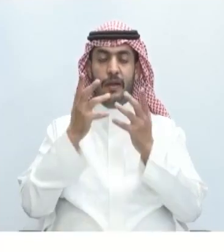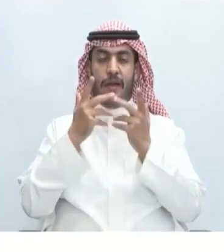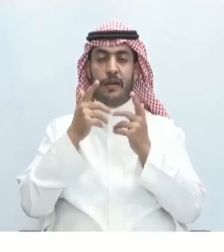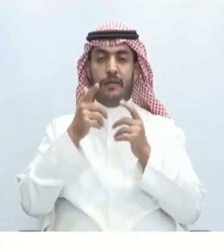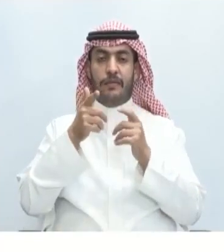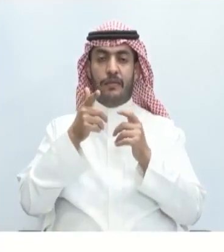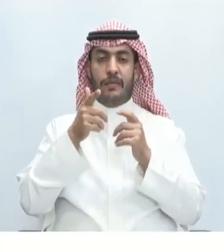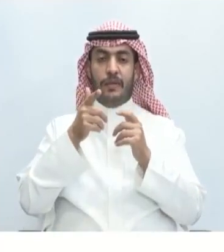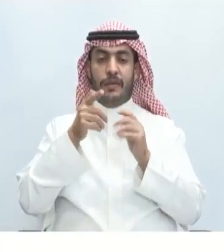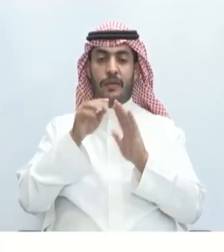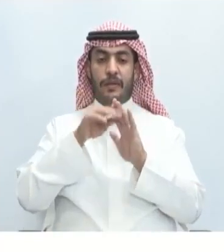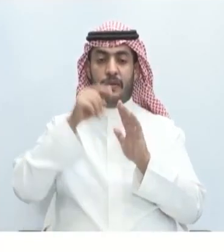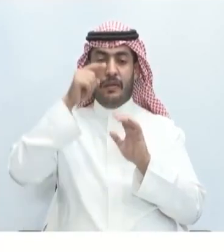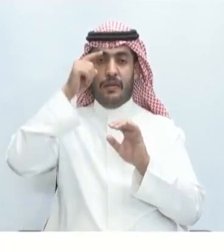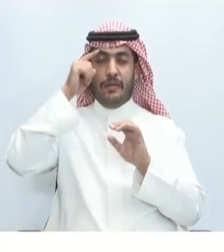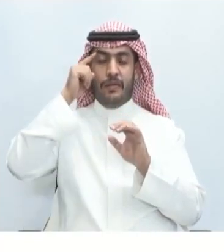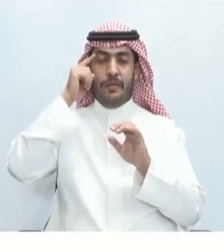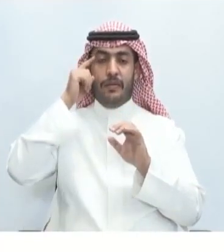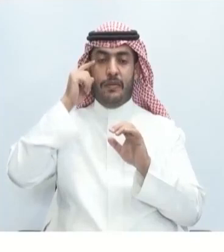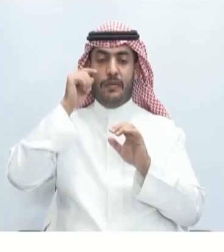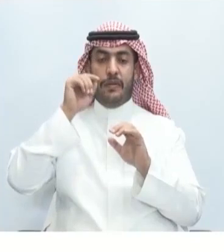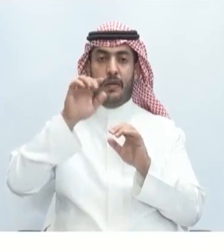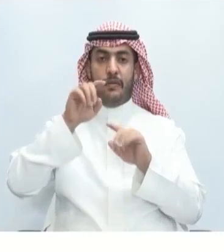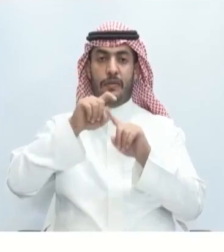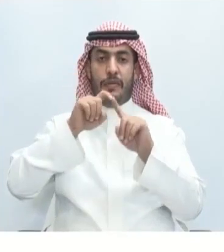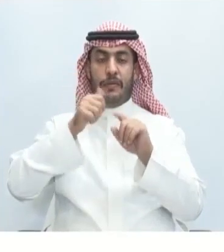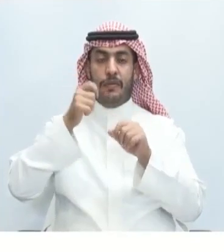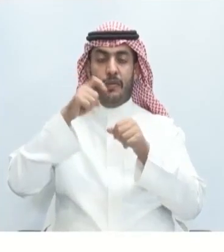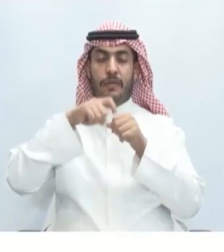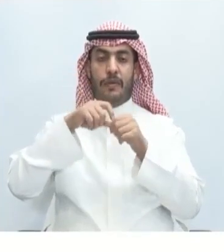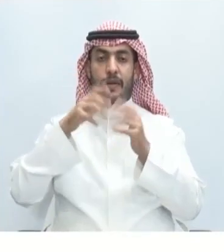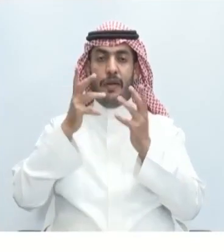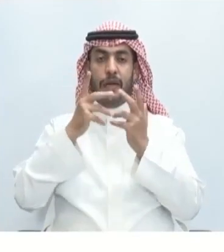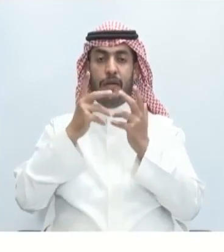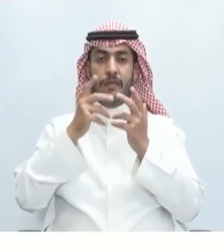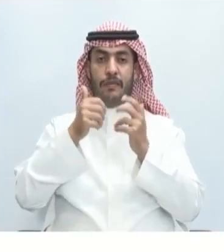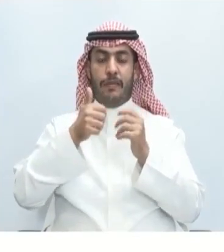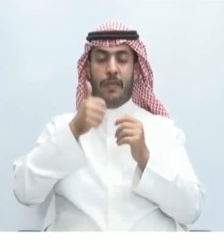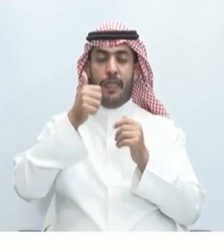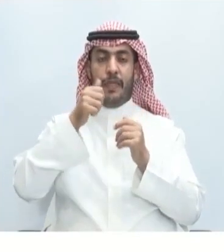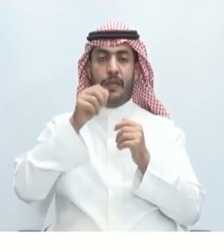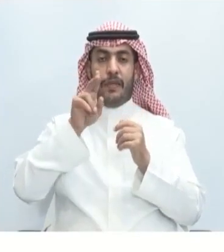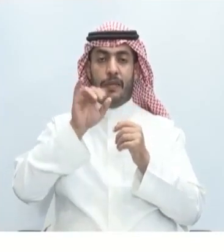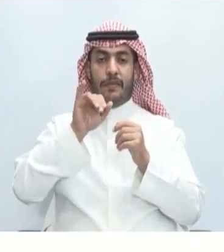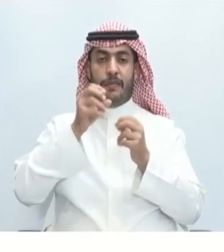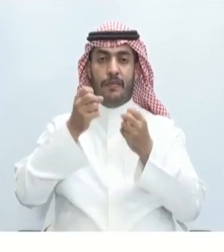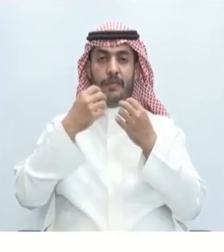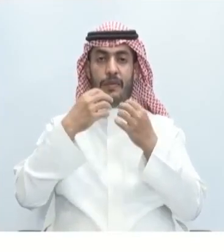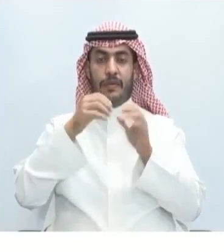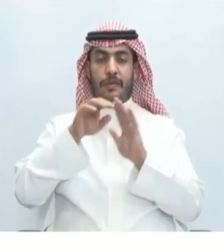الرقم اذا كان لدينا 5 سنقوم بتعديله الى ان نصل الى الرقم الذي تم اعطائنا